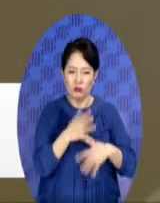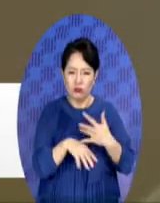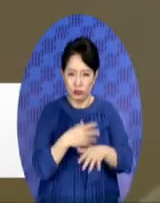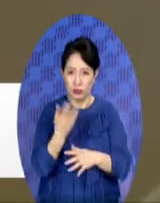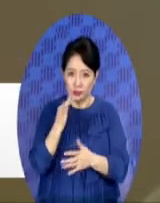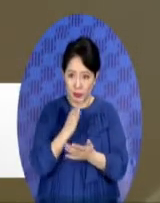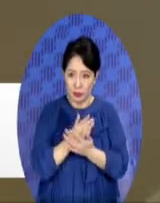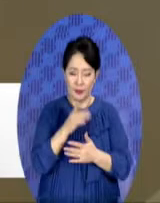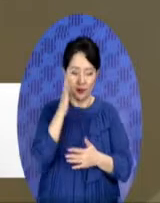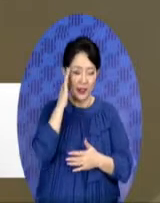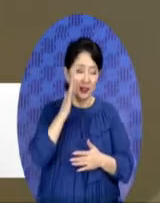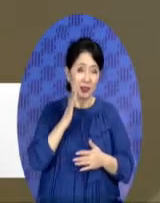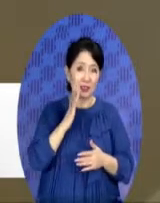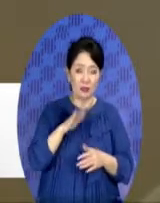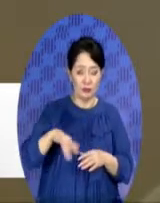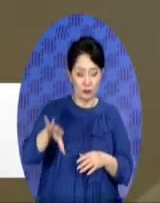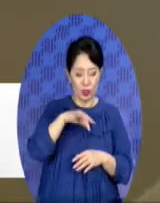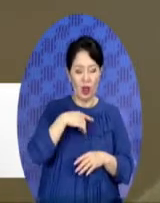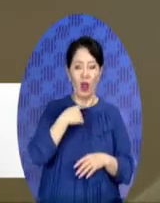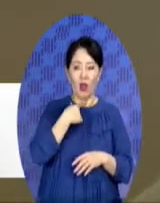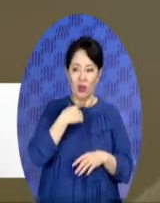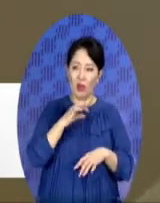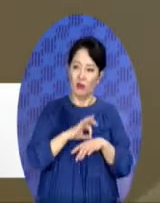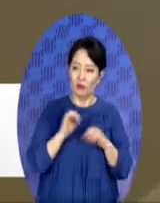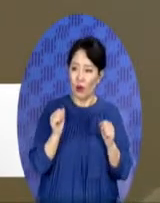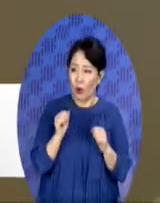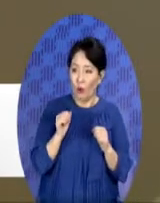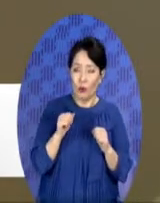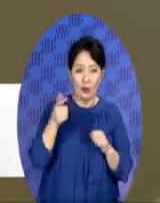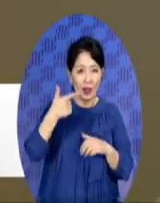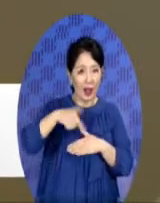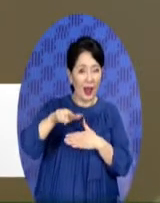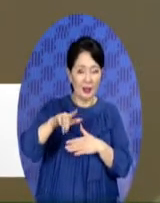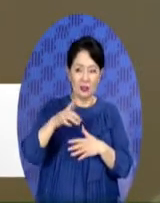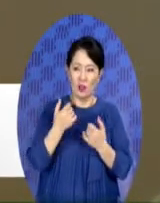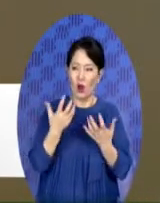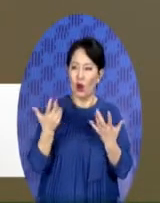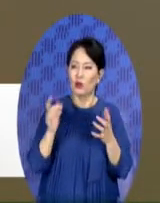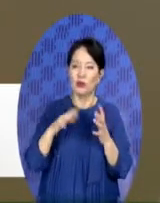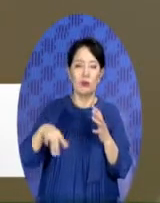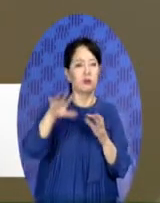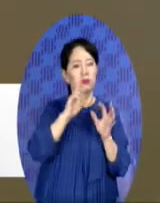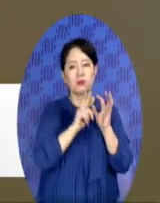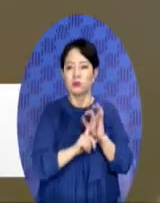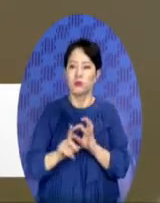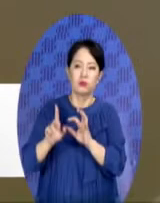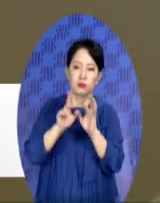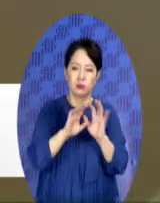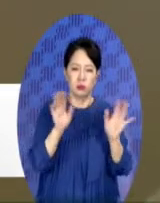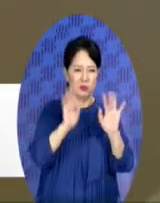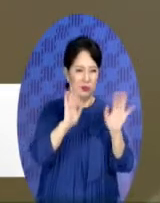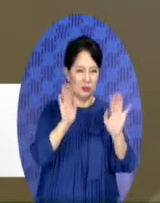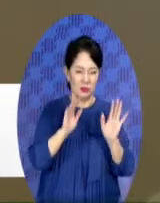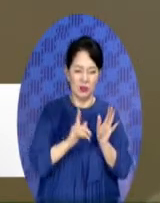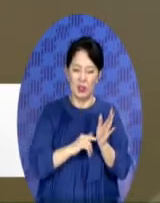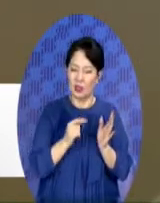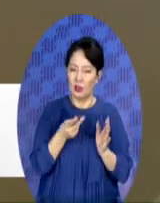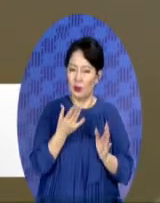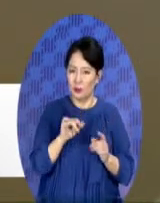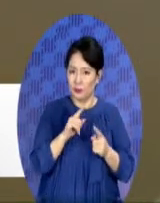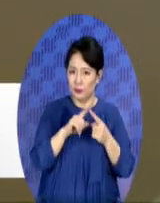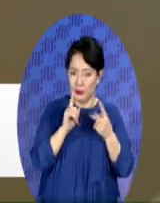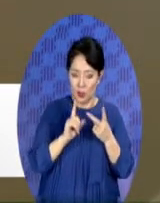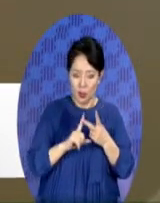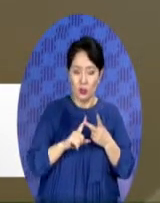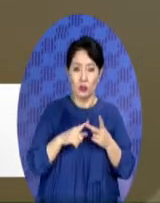за мэдээж энэ томоод өвчин гадаа өвлийн үйлрэл болсон үед хүүхдээ олон нийтийн газраар нэгдүгээр тагуулж авах шаардлагагүй. Хоёрдугаарт